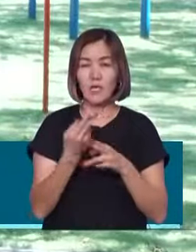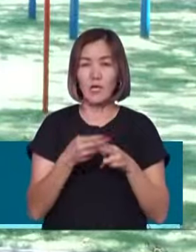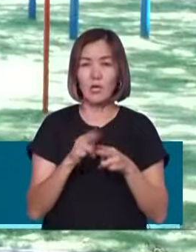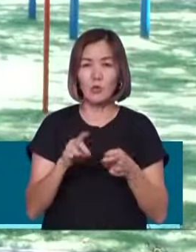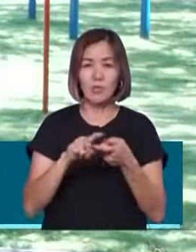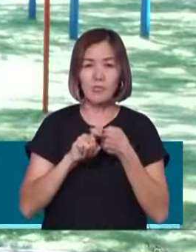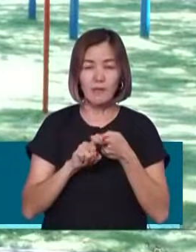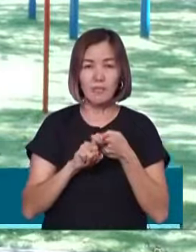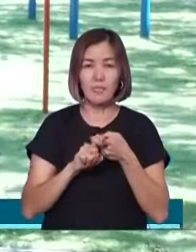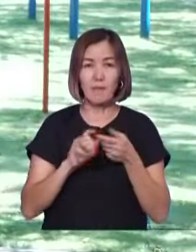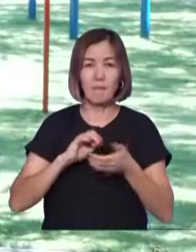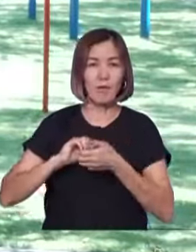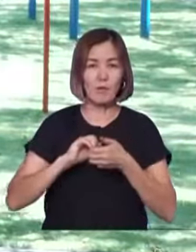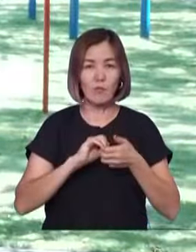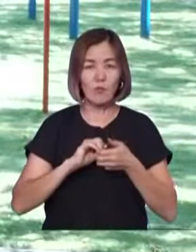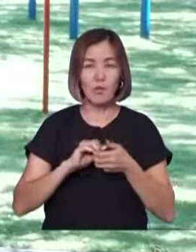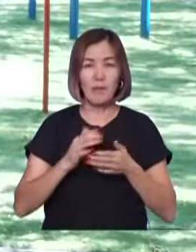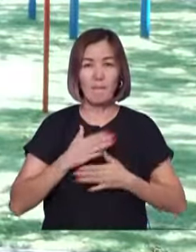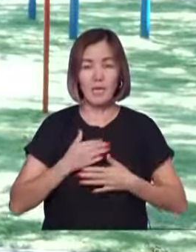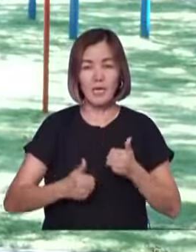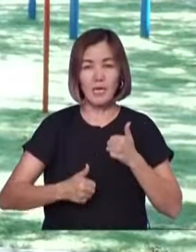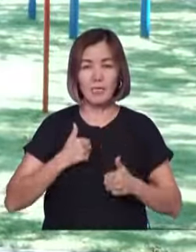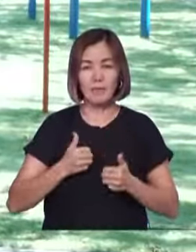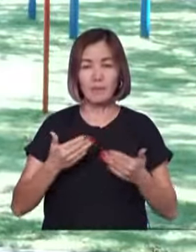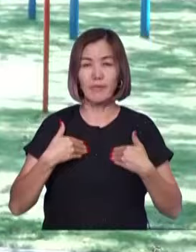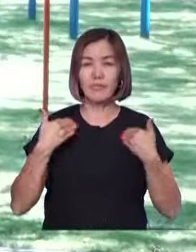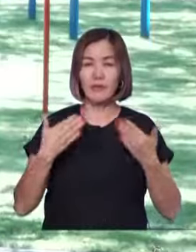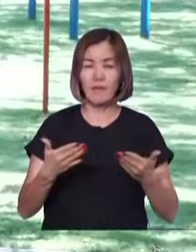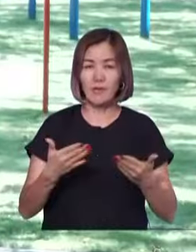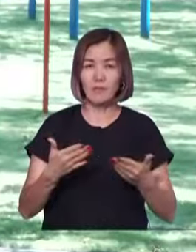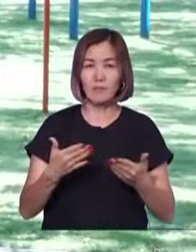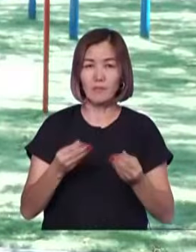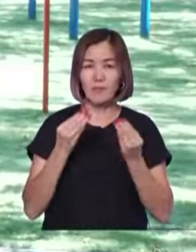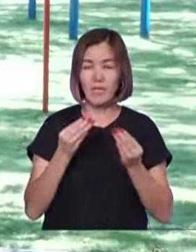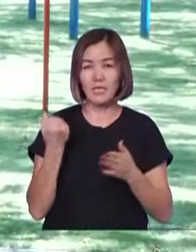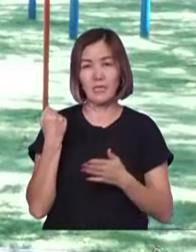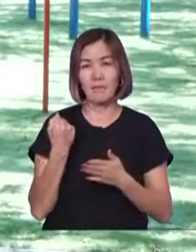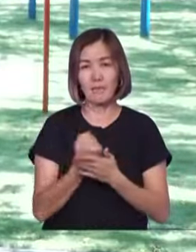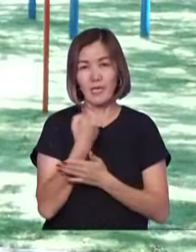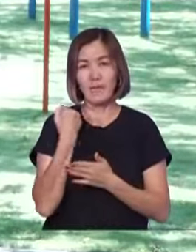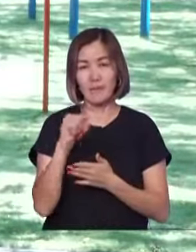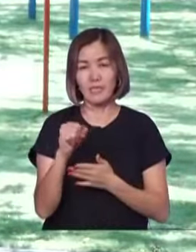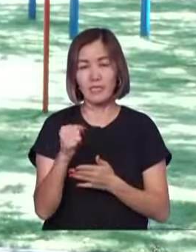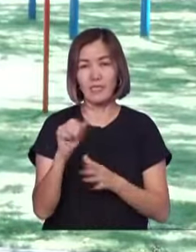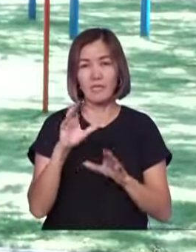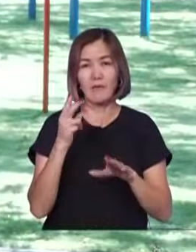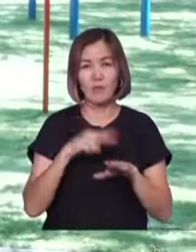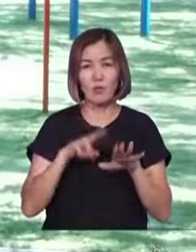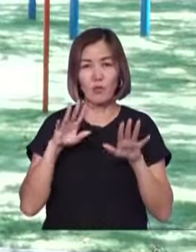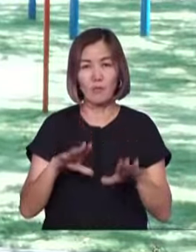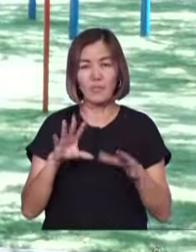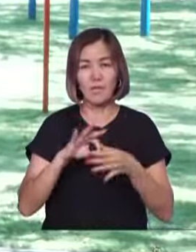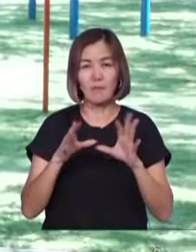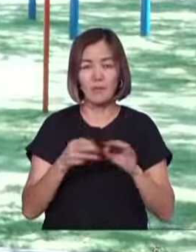связаны именно борьбой Мы очень гордимся ими Поздравляю земляков с прекрасной победой С Серебряной медалью Олимпийских